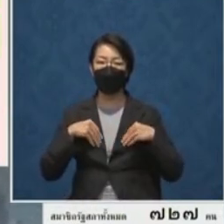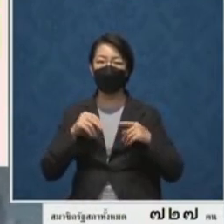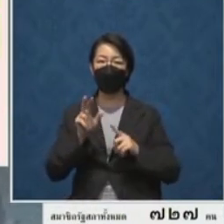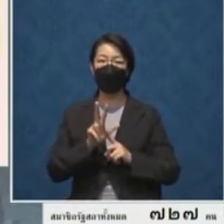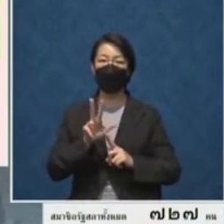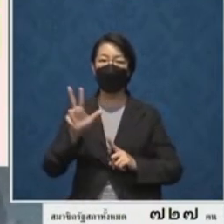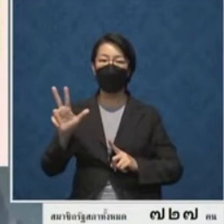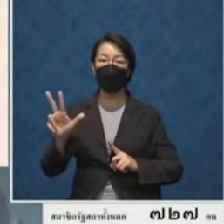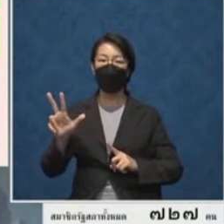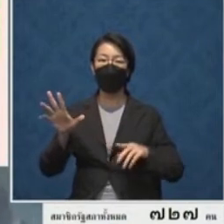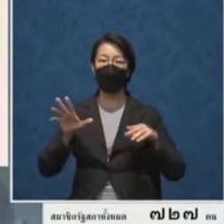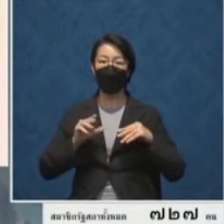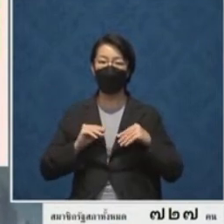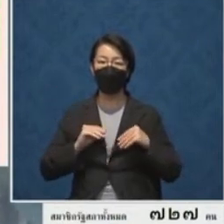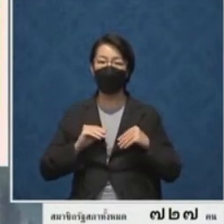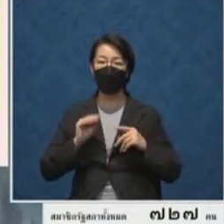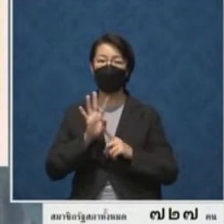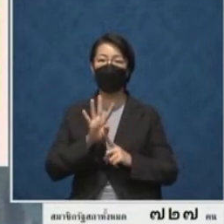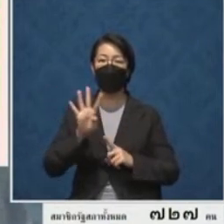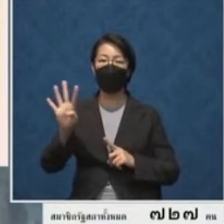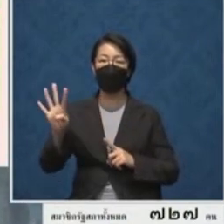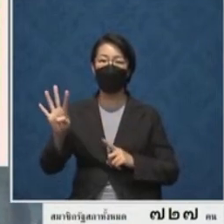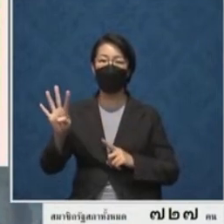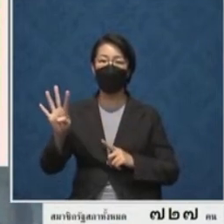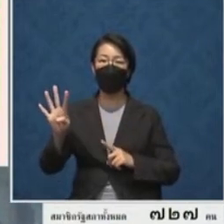รับหลักการ4งดออกเสียง